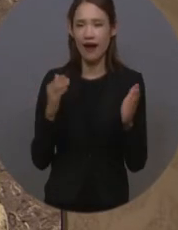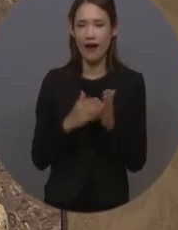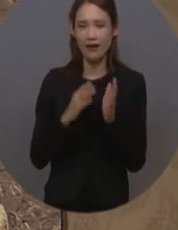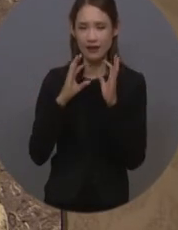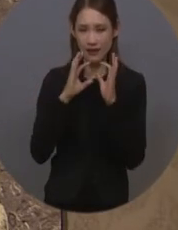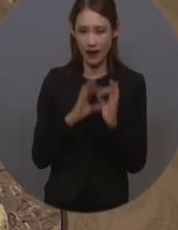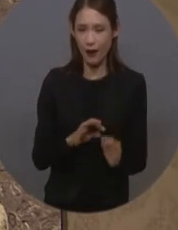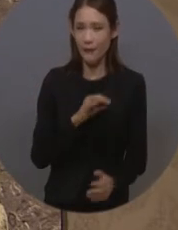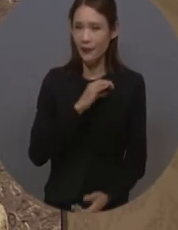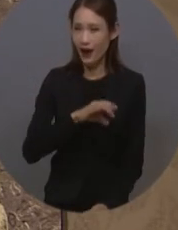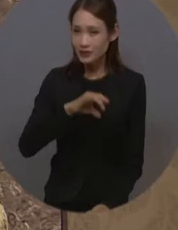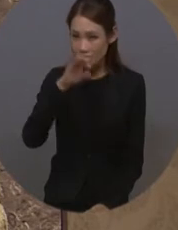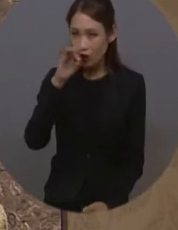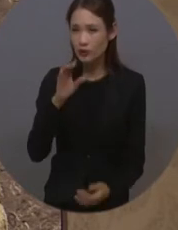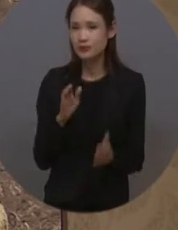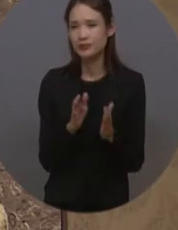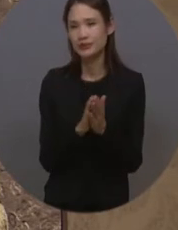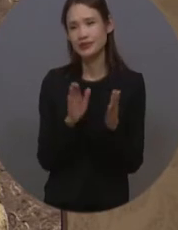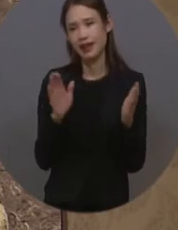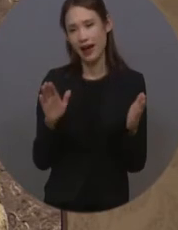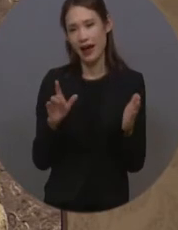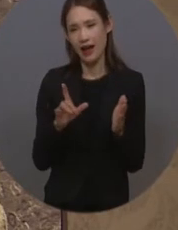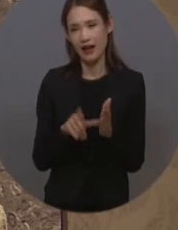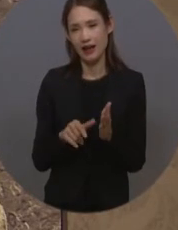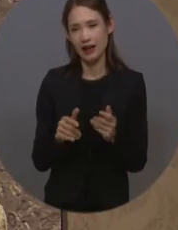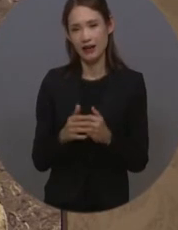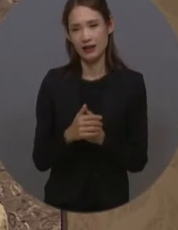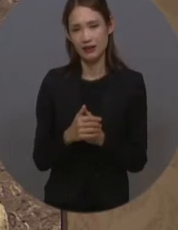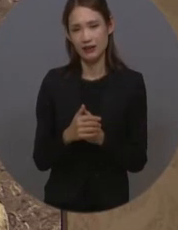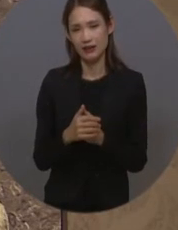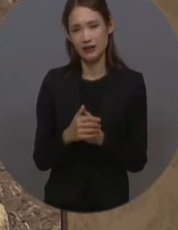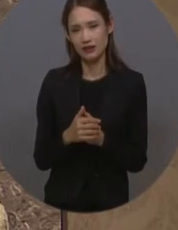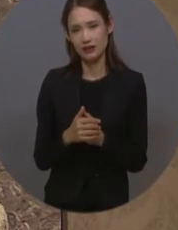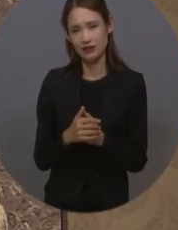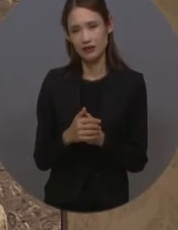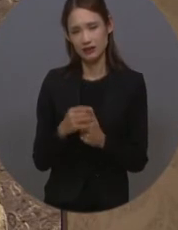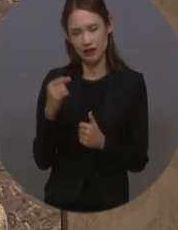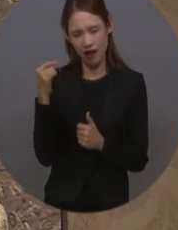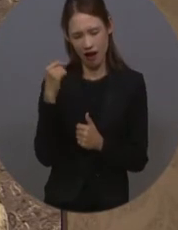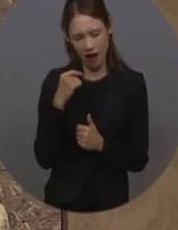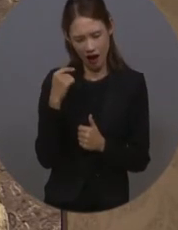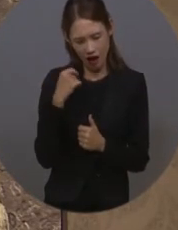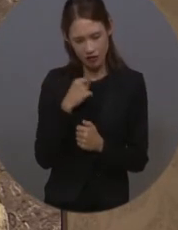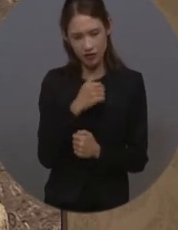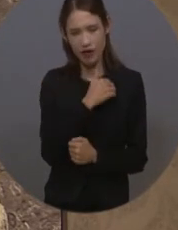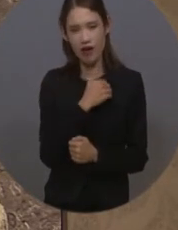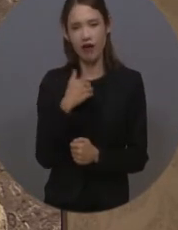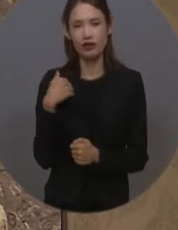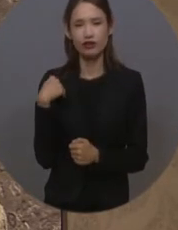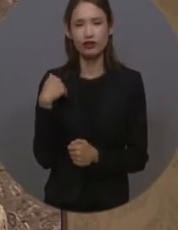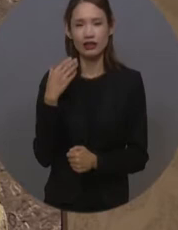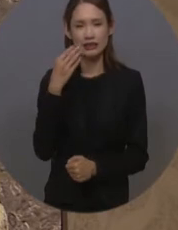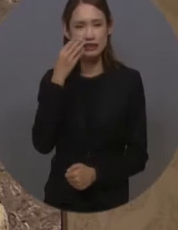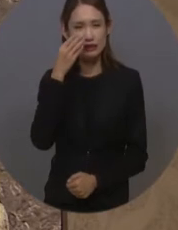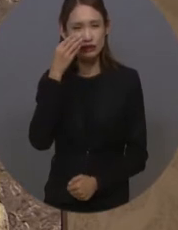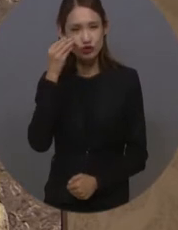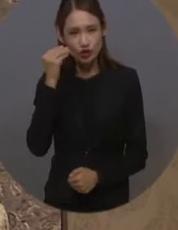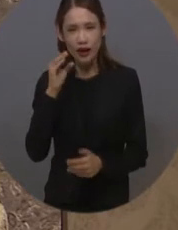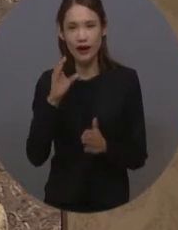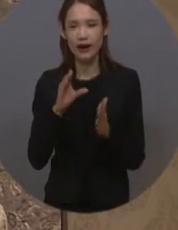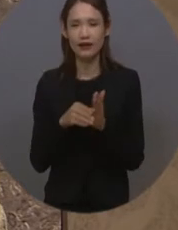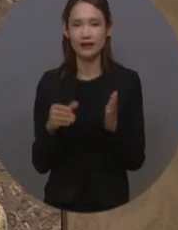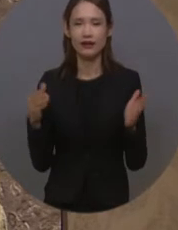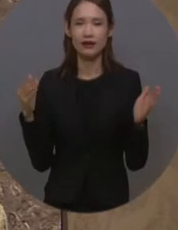처음에 시작할 때에는 철저하게 이제 그 공정에 충분히 익숙해질 때까지는